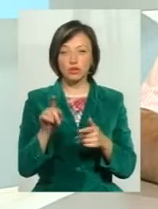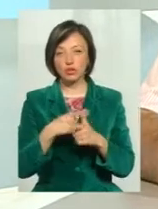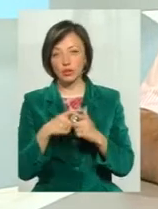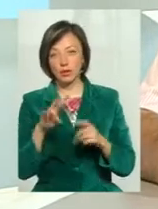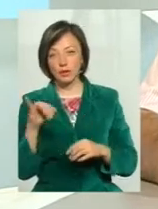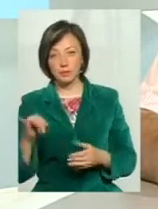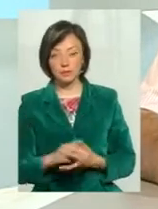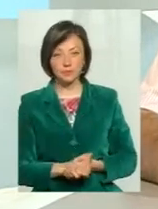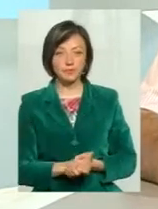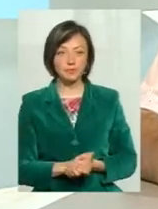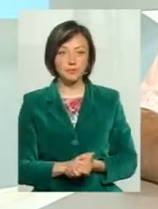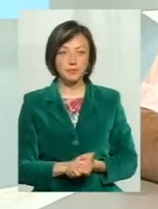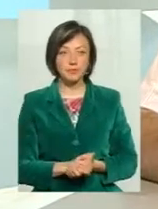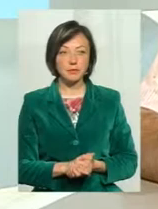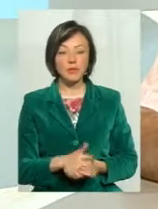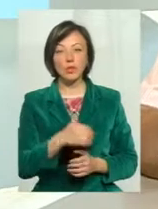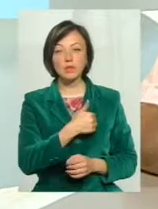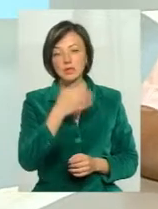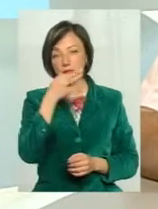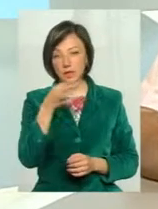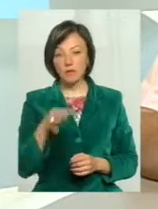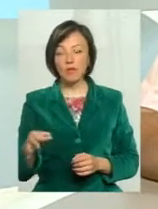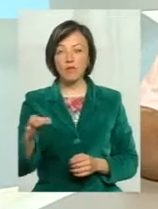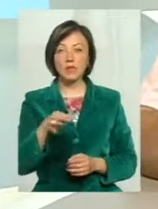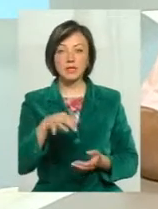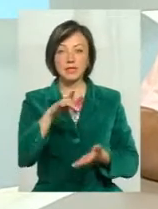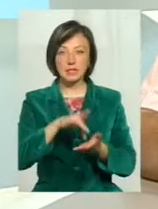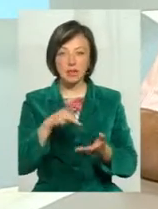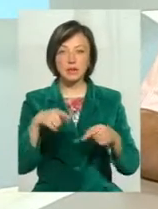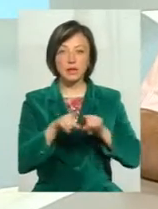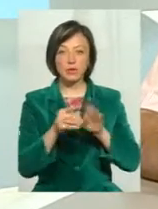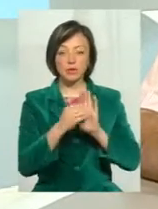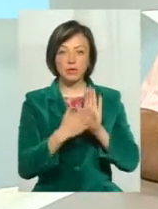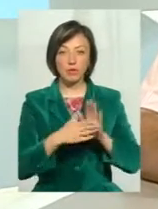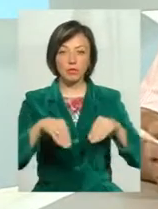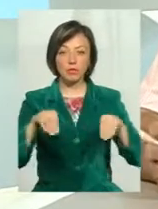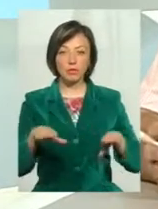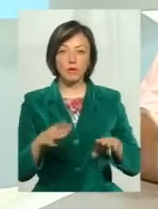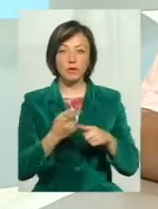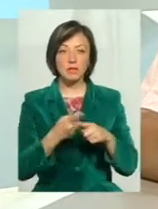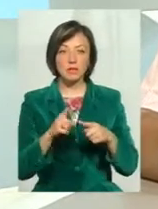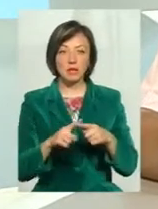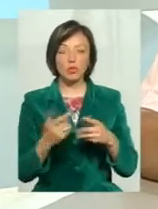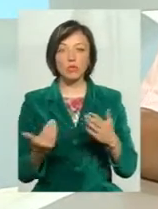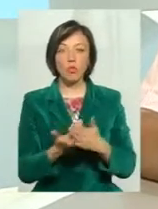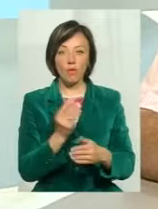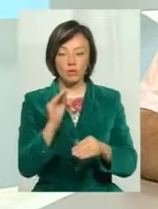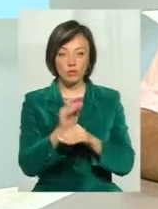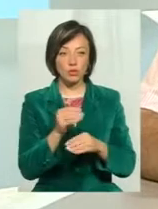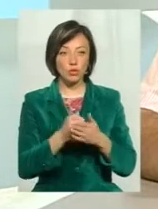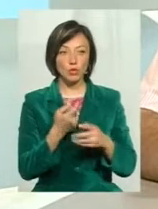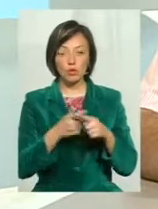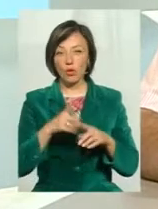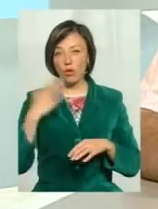ні. Проте хотів би зазначити, що в обласних центрах, і це також прописано в постанові, це нове, яке до цього часу не